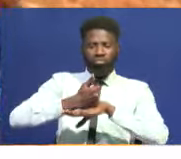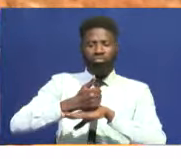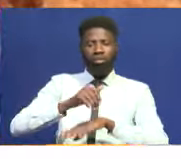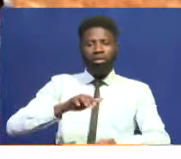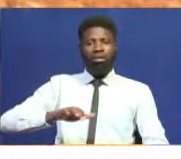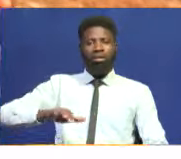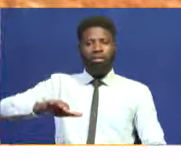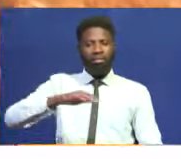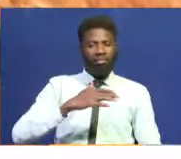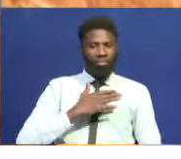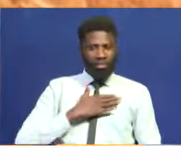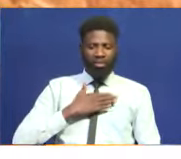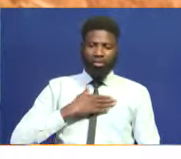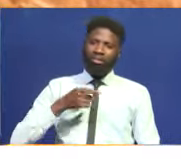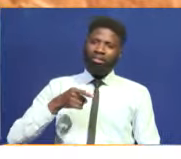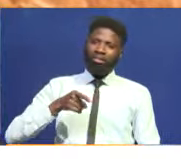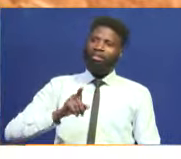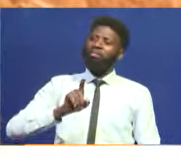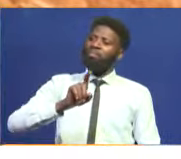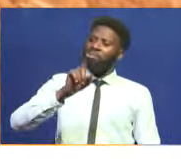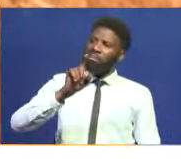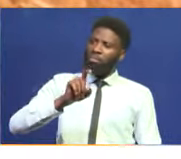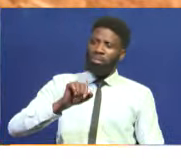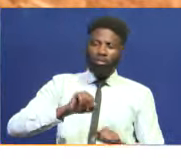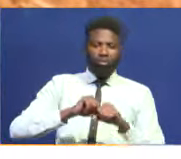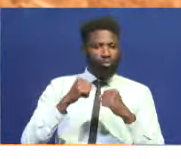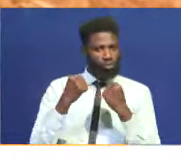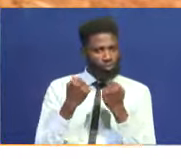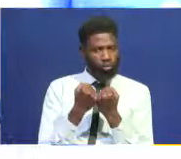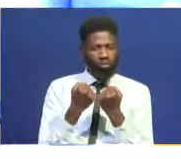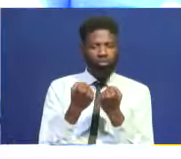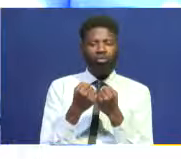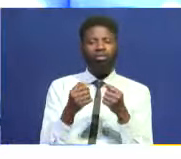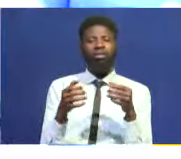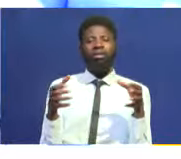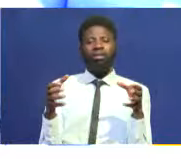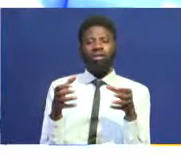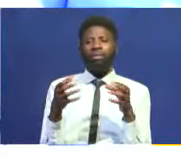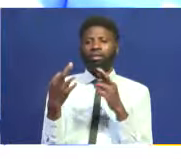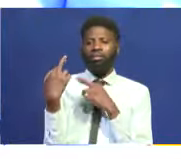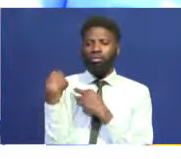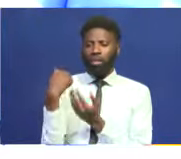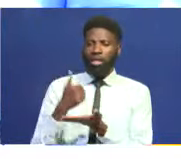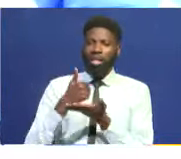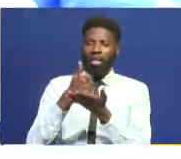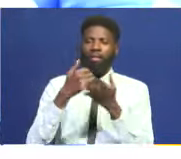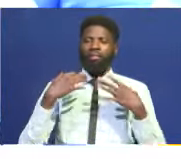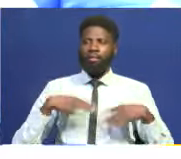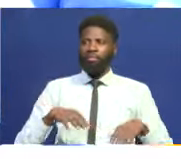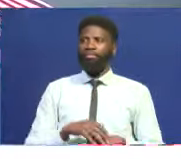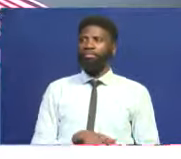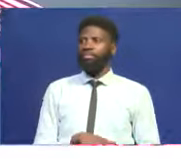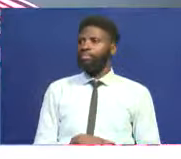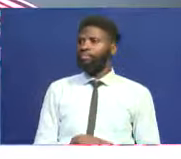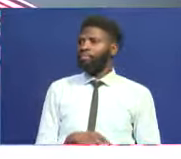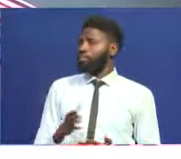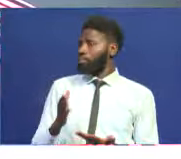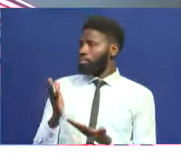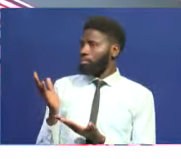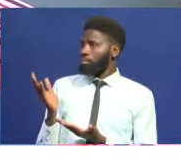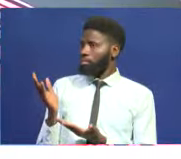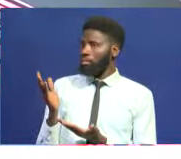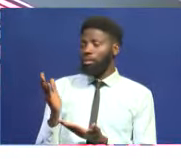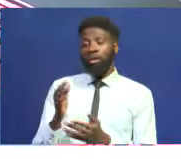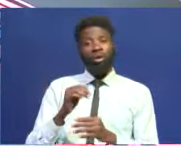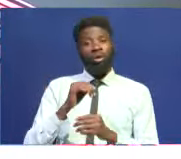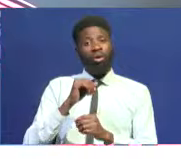must do social corporate responsibility to my people. Wakati huo huo, kaunti ya Homa Bay inakabiliwa na